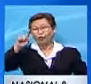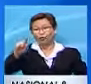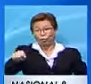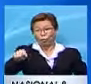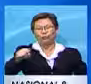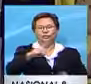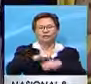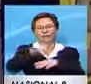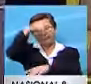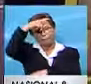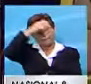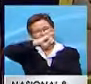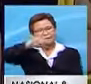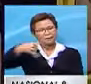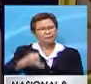di Putrajaya